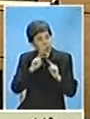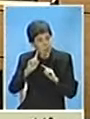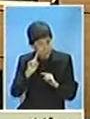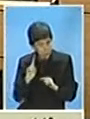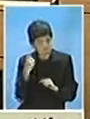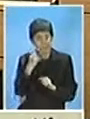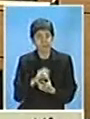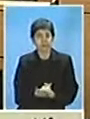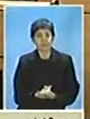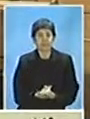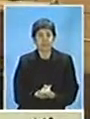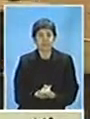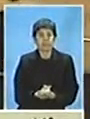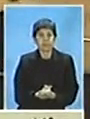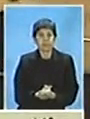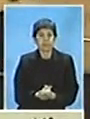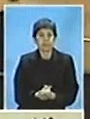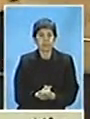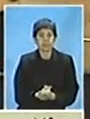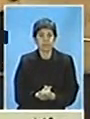ครับ